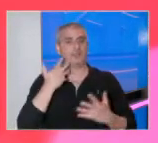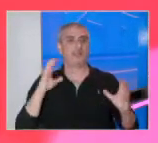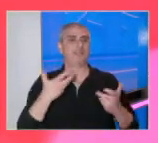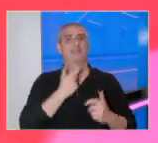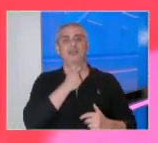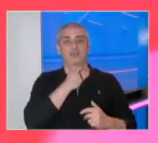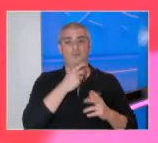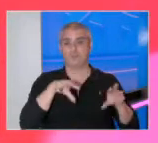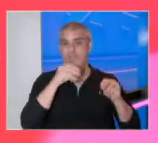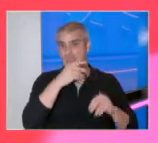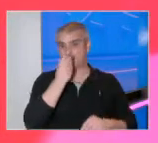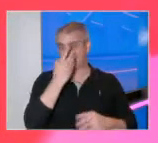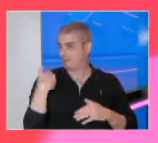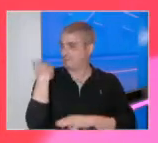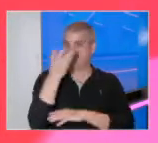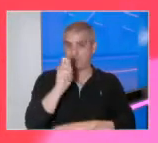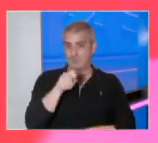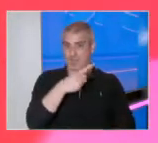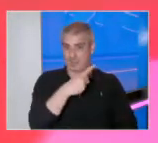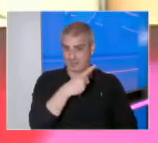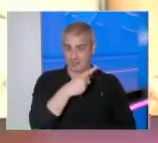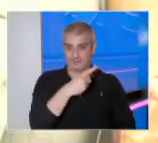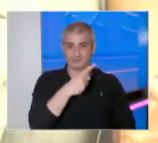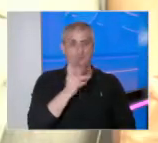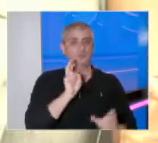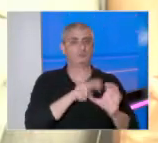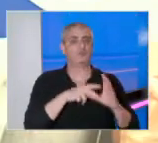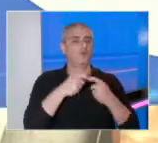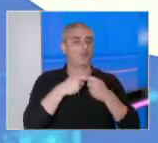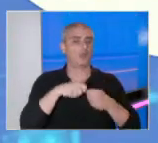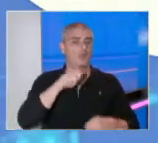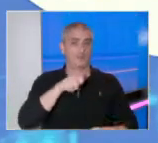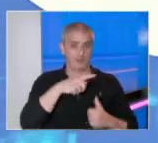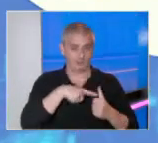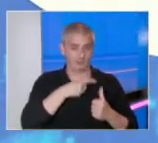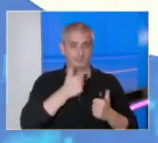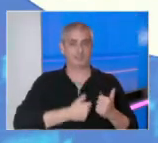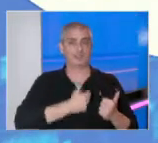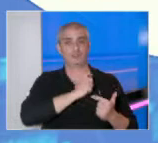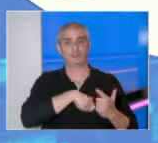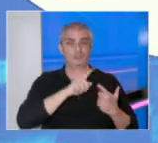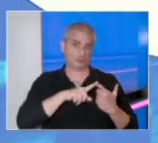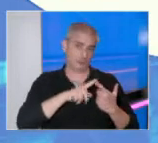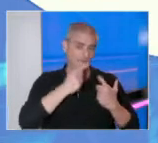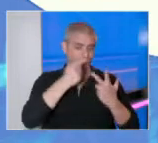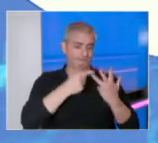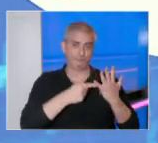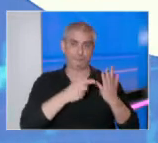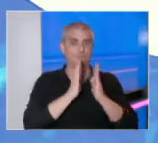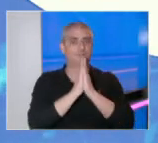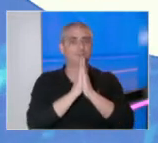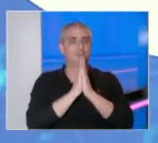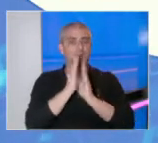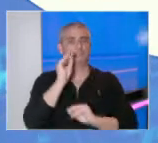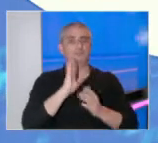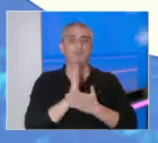חירום בגן הורדים, כאן ממש מחוץ לכנסת. בה השתתפו חברות כנסת, ראשות רשויות ועוד, בקריאה